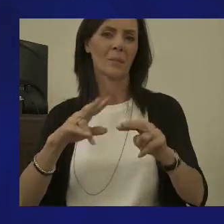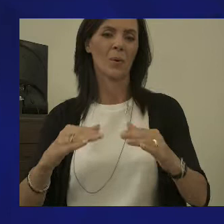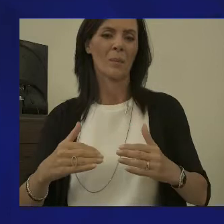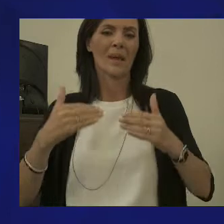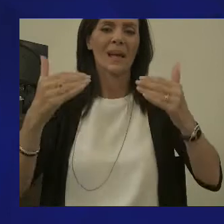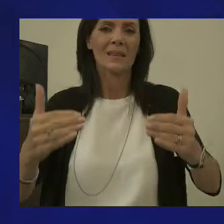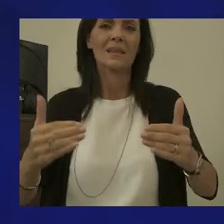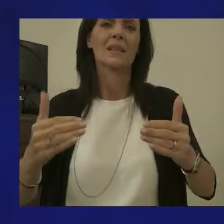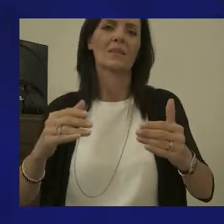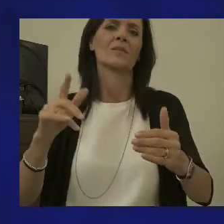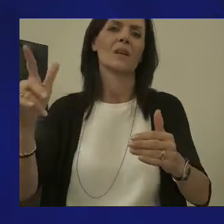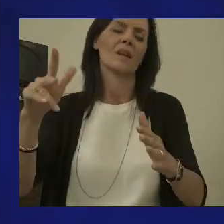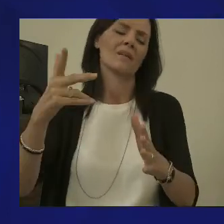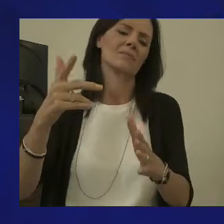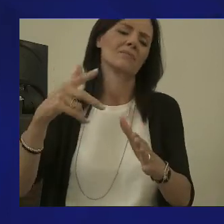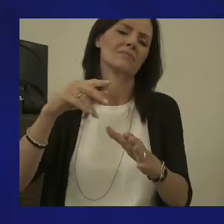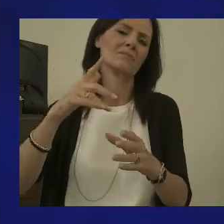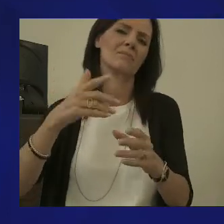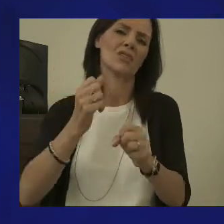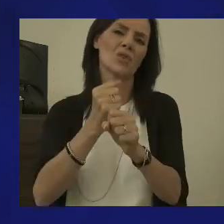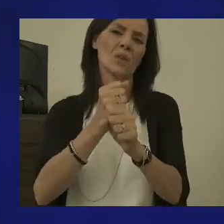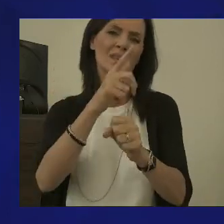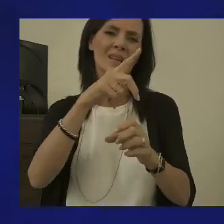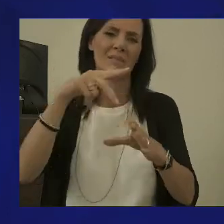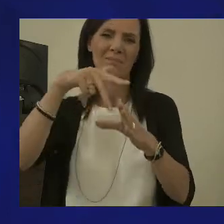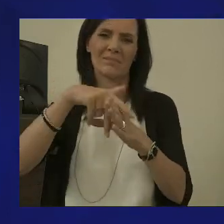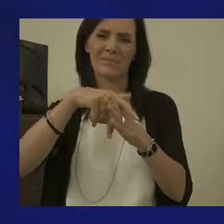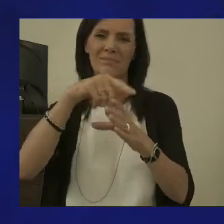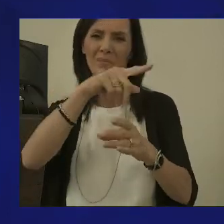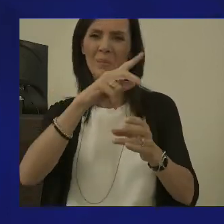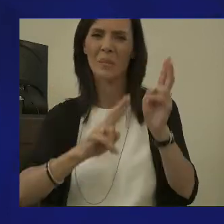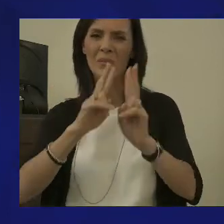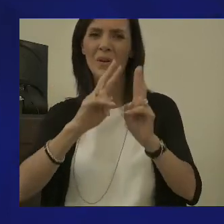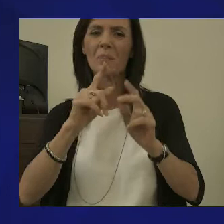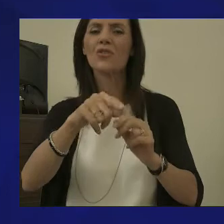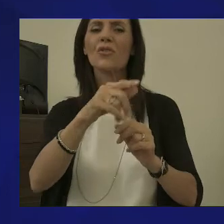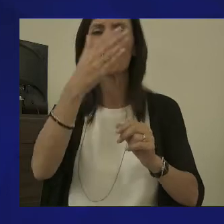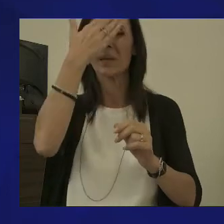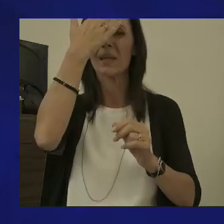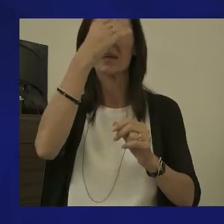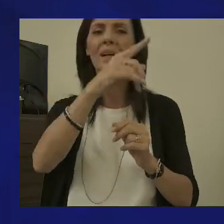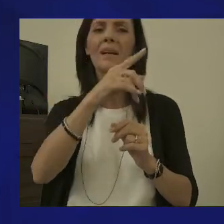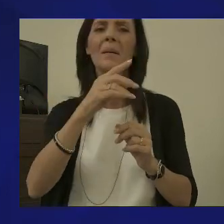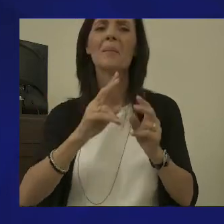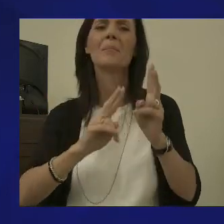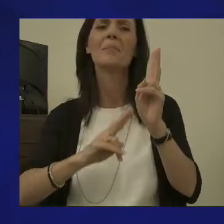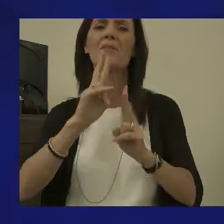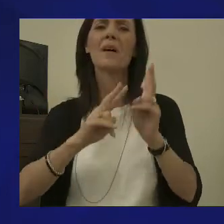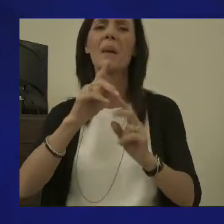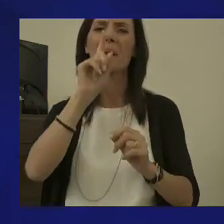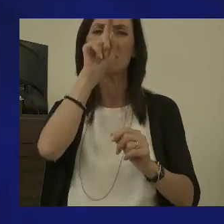וגם במטרדים שהמפעל הזה יוצר, שהסילוסים יהיו בתוך מבנה סגור, מי שמכיר את מפעל אנסון בנשר, ששם זה